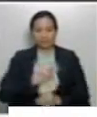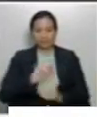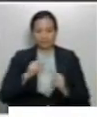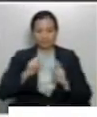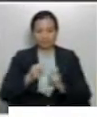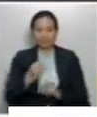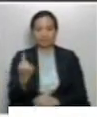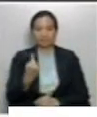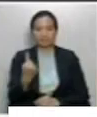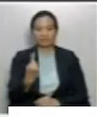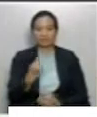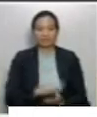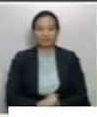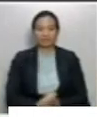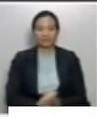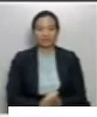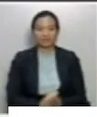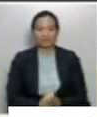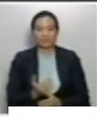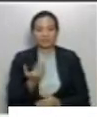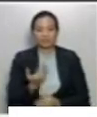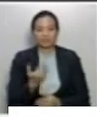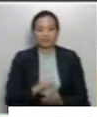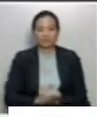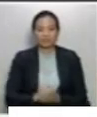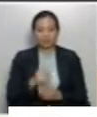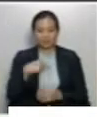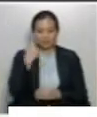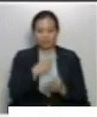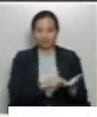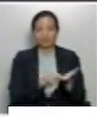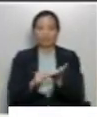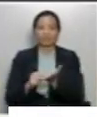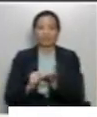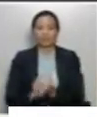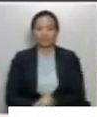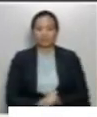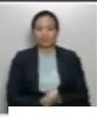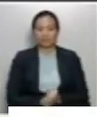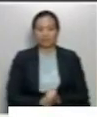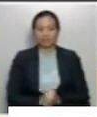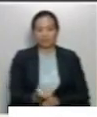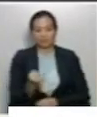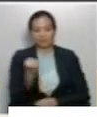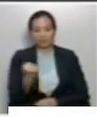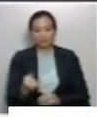คือพอใครเป็นคนยื่นขอประนอมคนจะแพ้